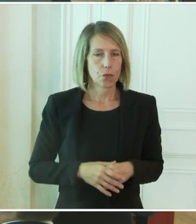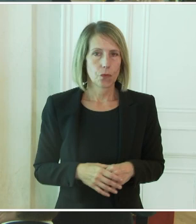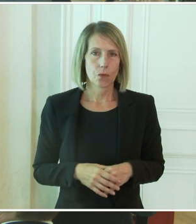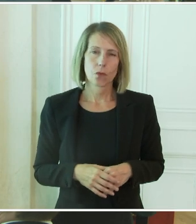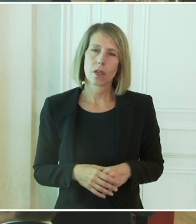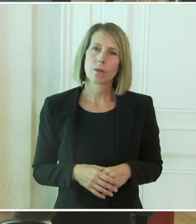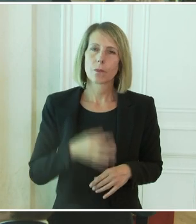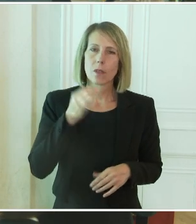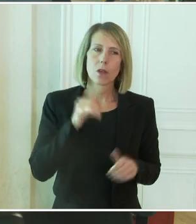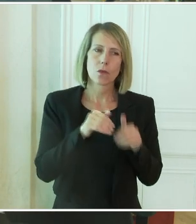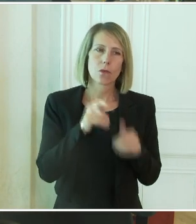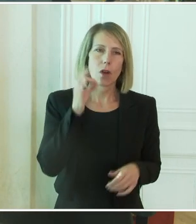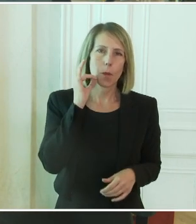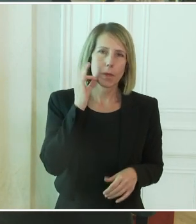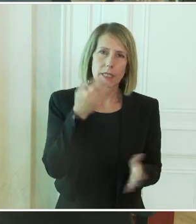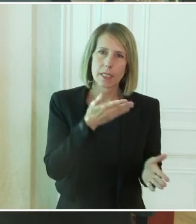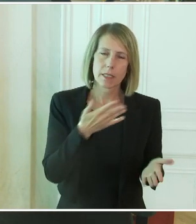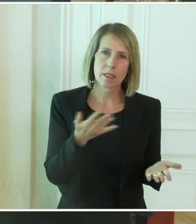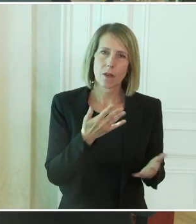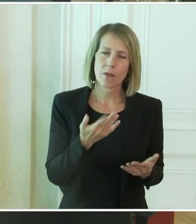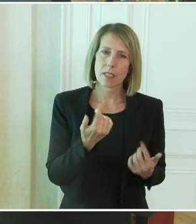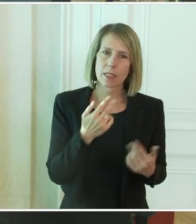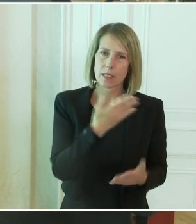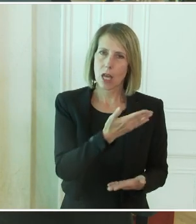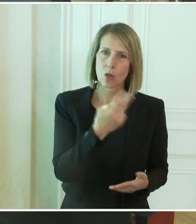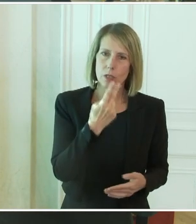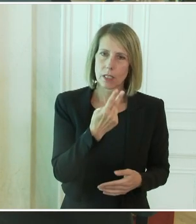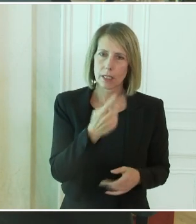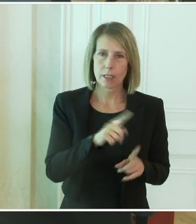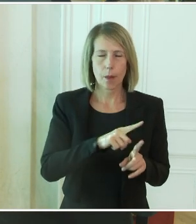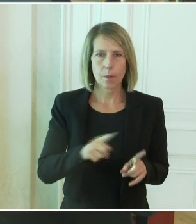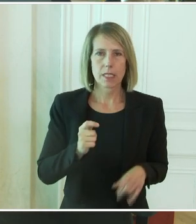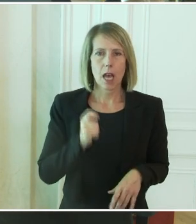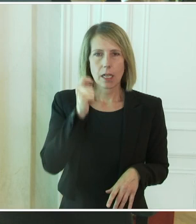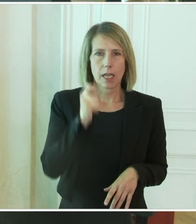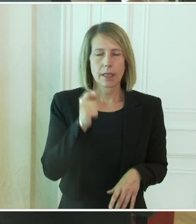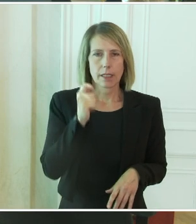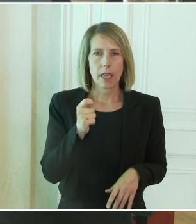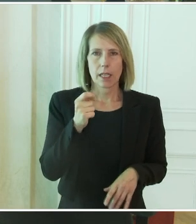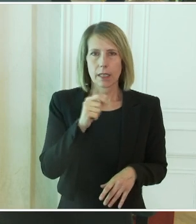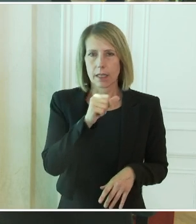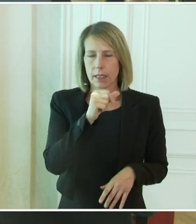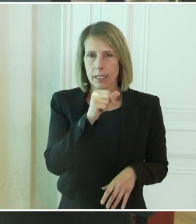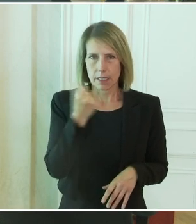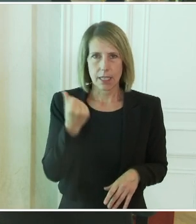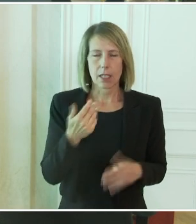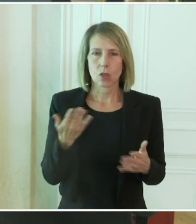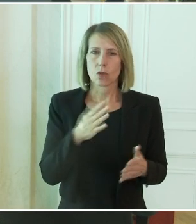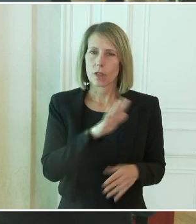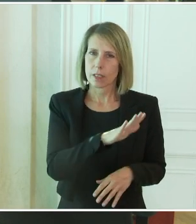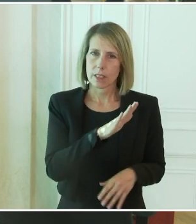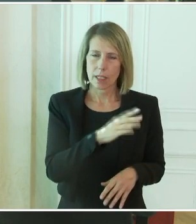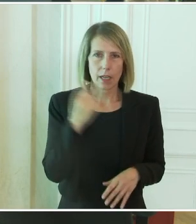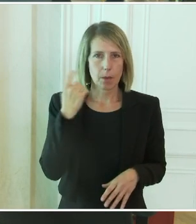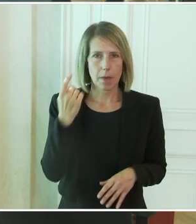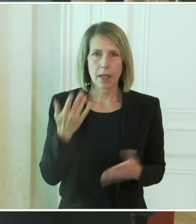Ja, Frau Ministerin, was sind denn aus Ihrer Sicht jetzt bis zum Kandidatenstatus wichtige Knackpunkte? Sie haben es gesagt, Sie warten auf die Kommission